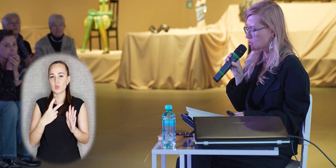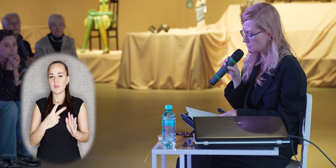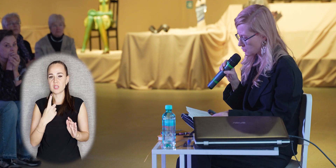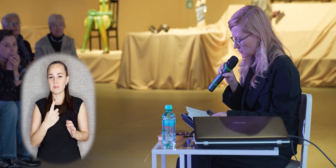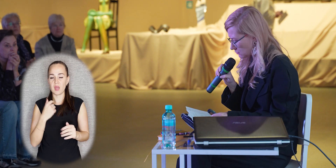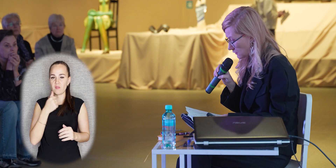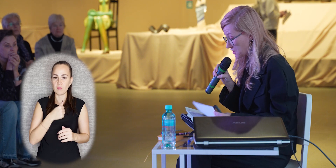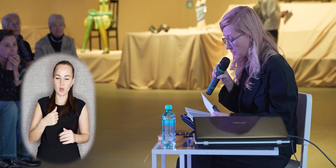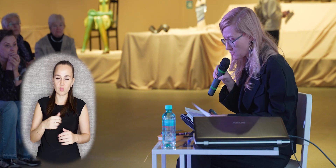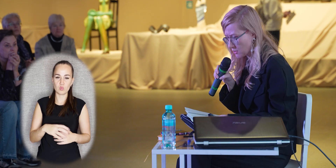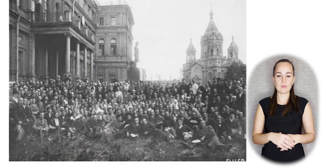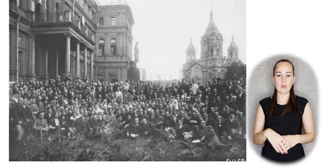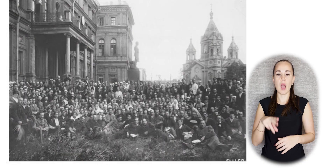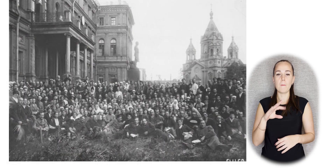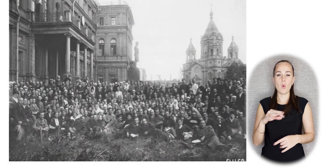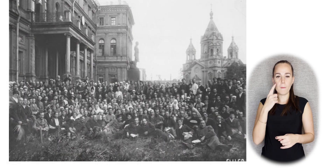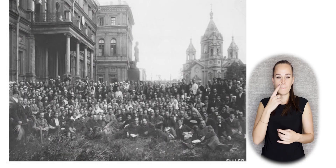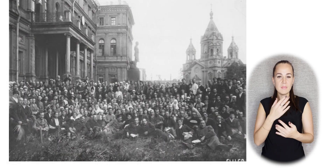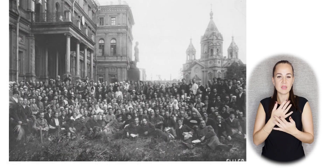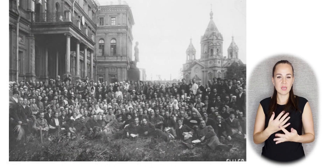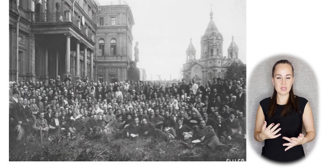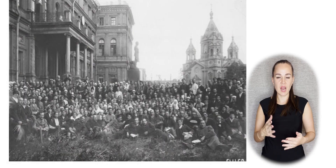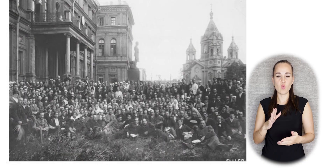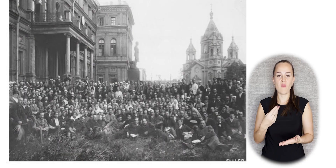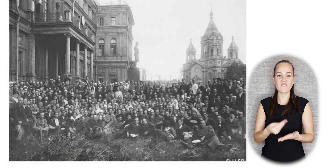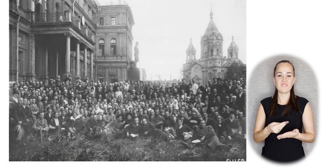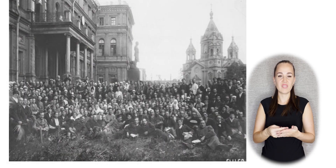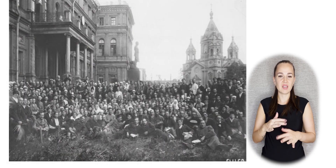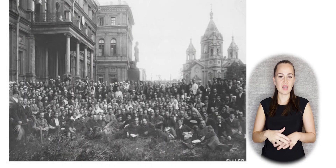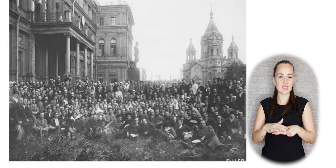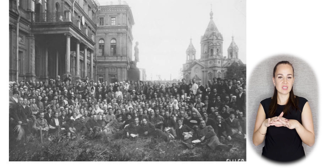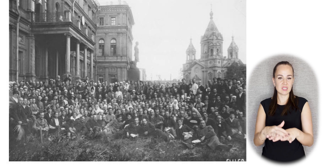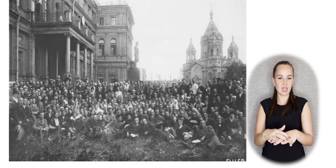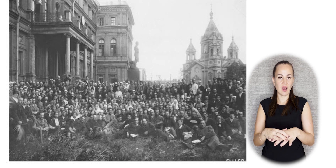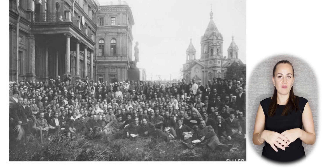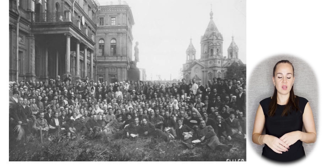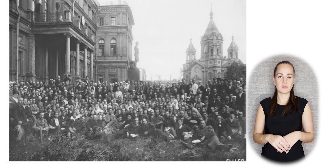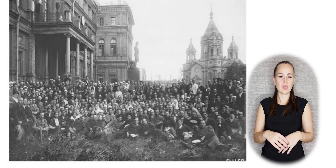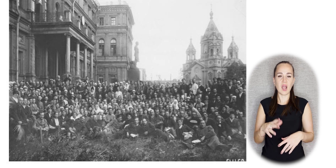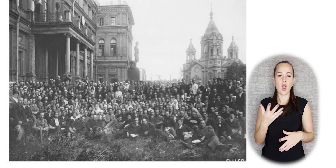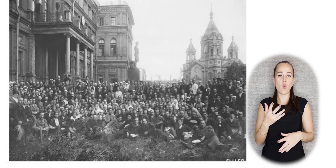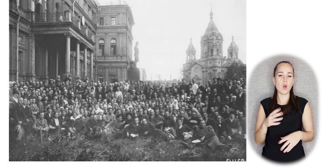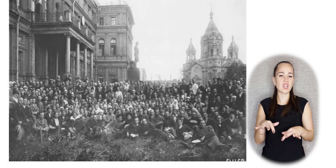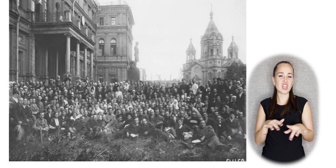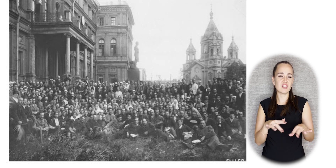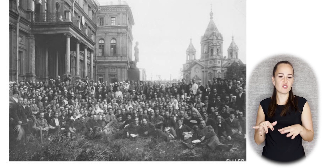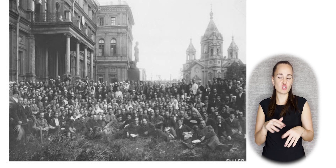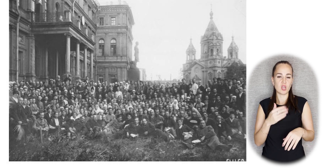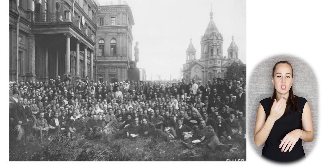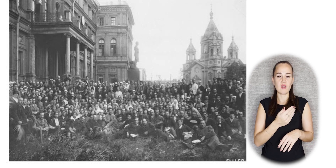в 1921 году по подозрению в финансировании белопольского